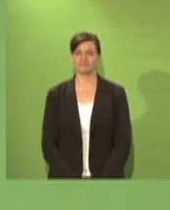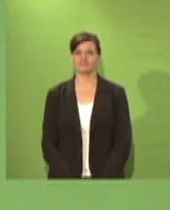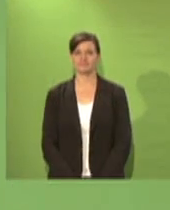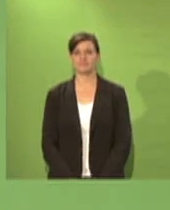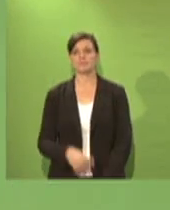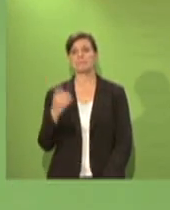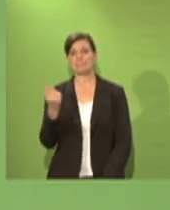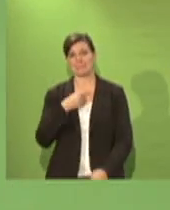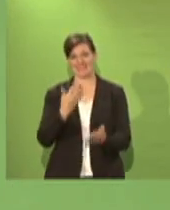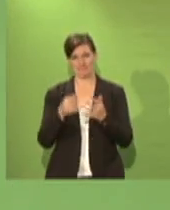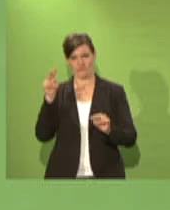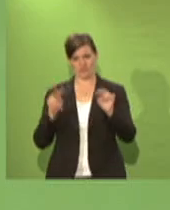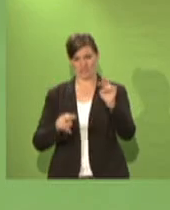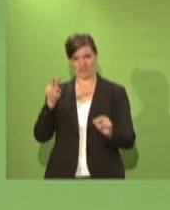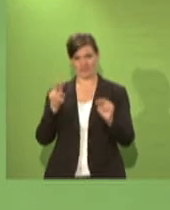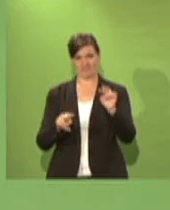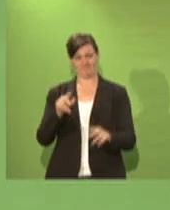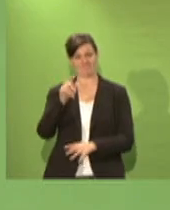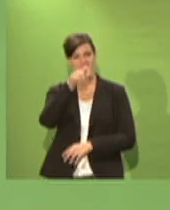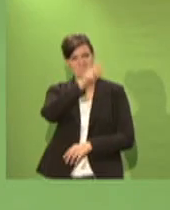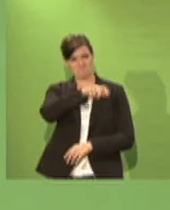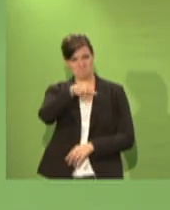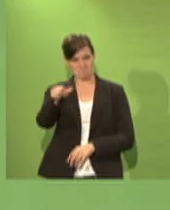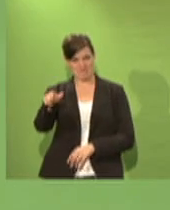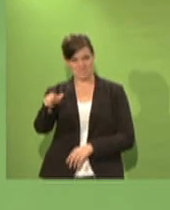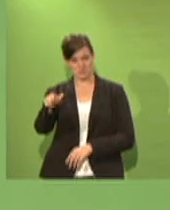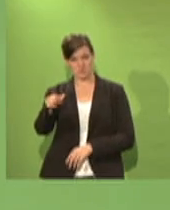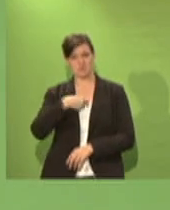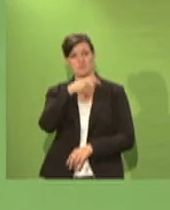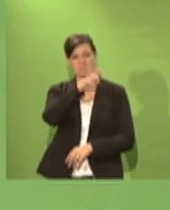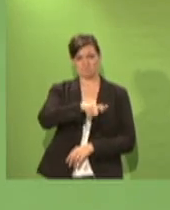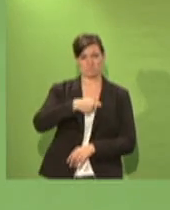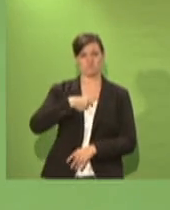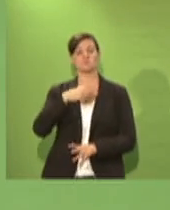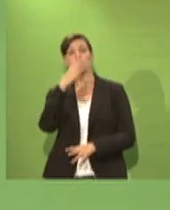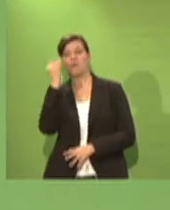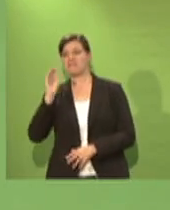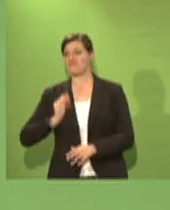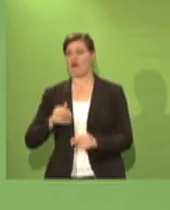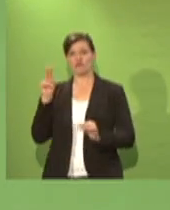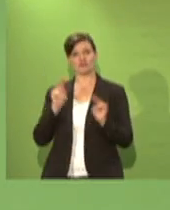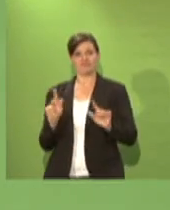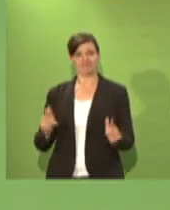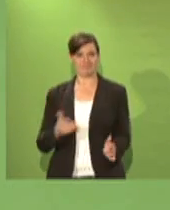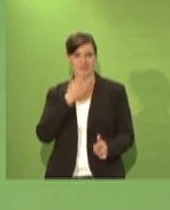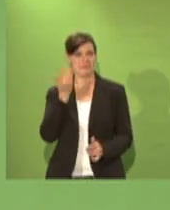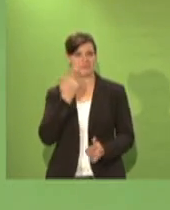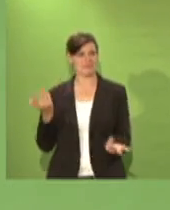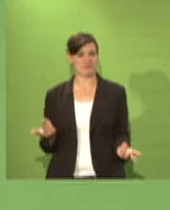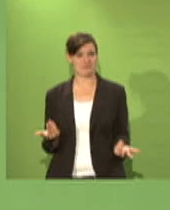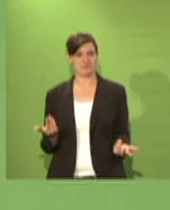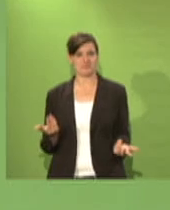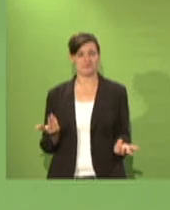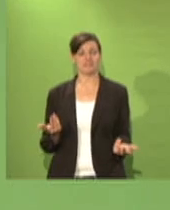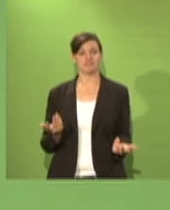Wir unterscheiden Menschen nicht nur in Männer oder Frauen. Wir sehen keinen Zwang, sich einer